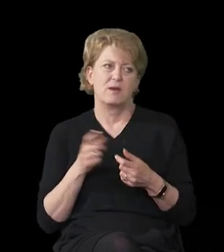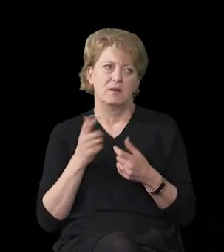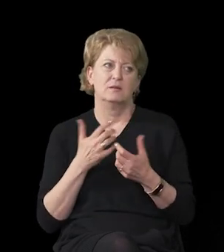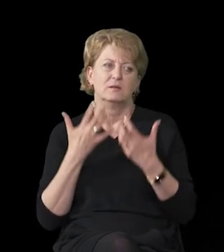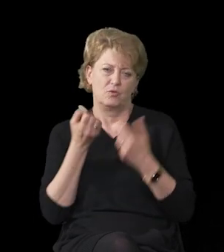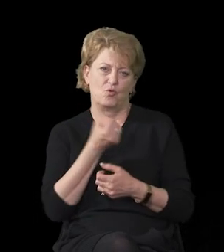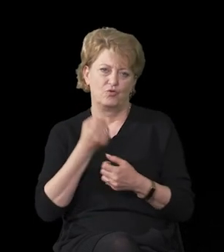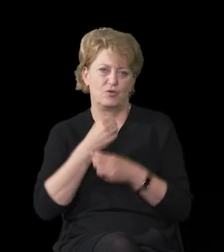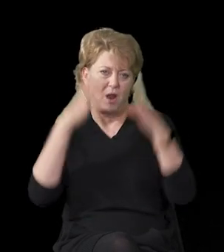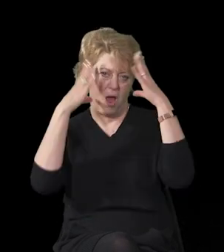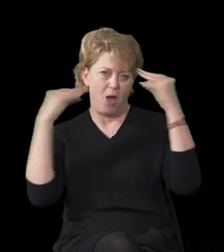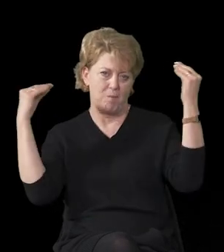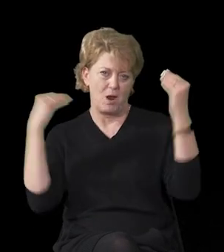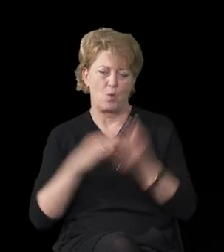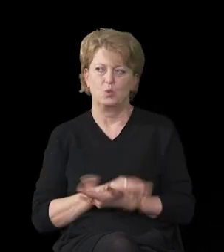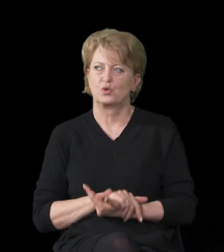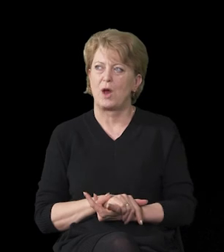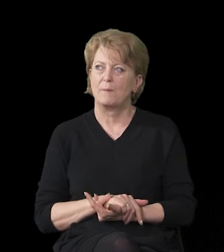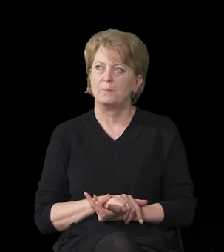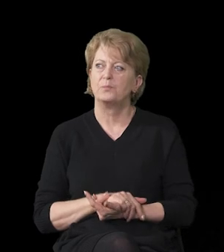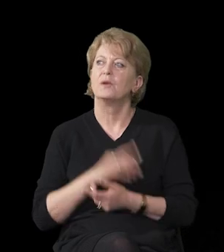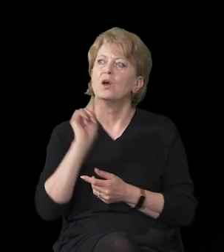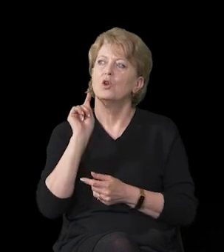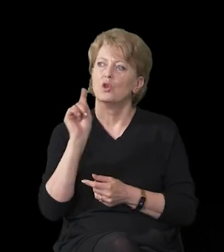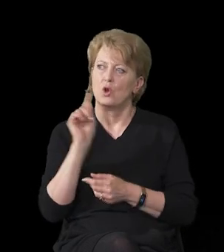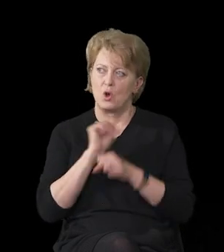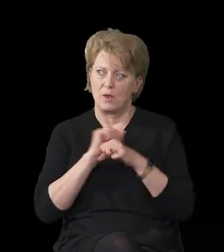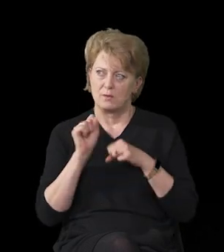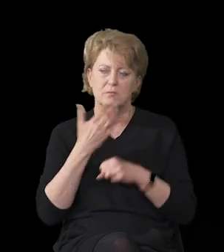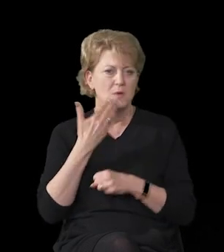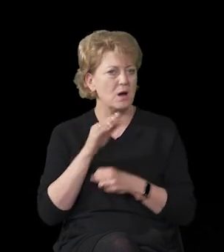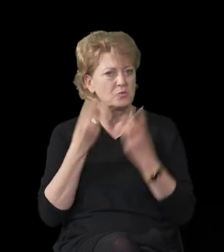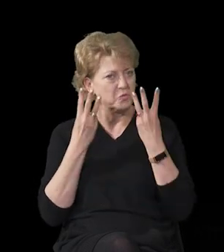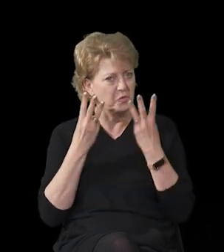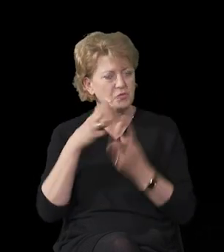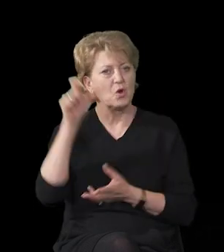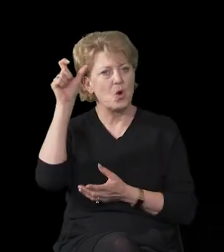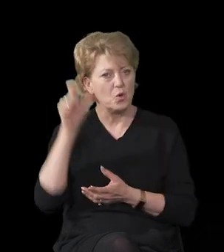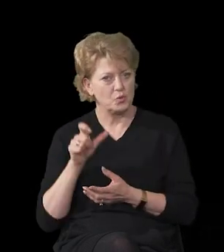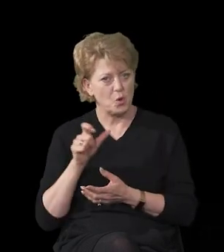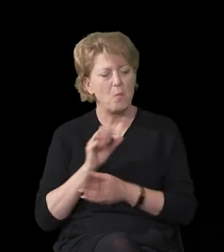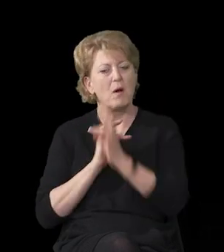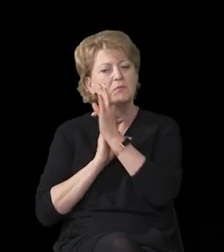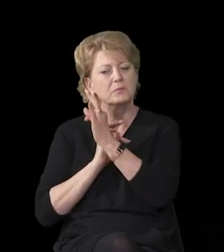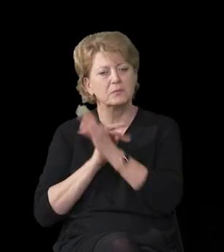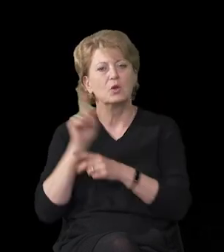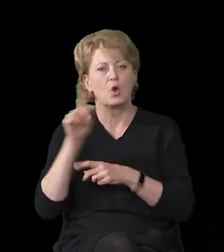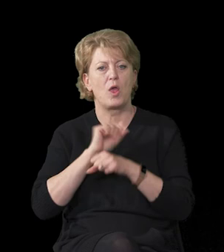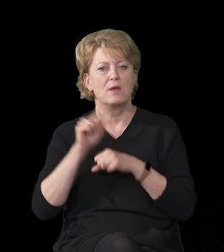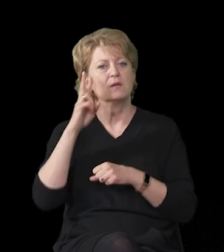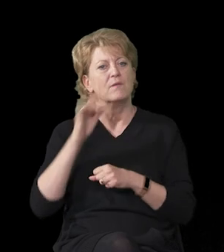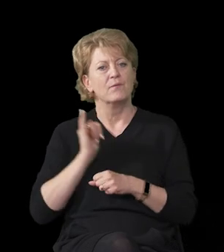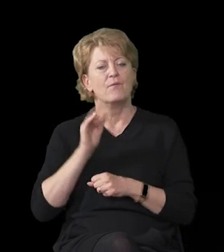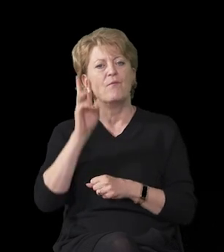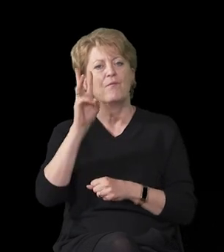nosili. A to z kolei jest jeszcze bardzo ważna osoba w plemieniu Dasanesh, to jest wojownik, a widać to po